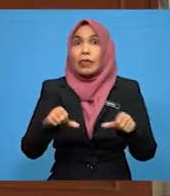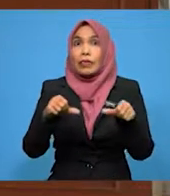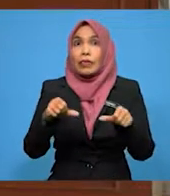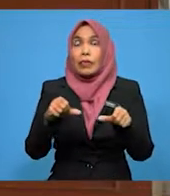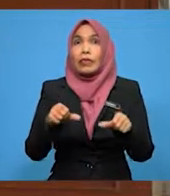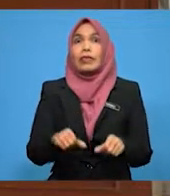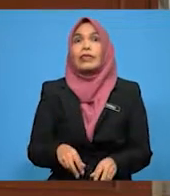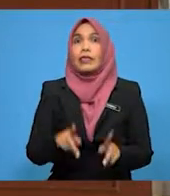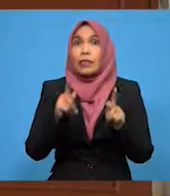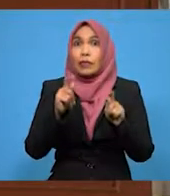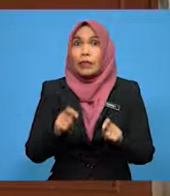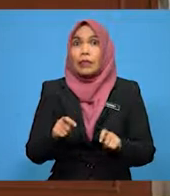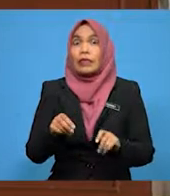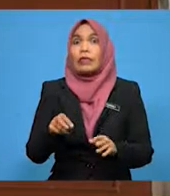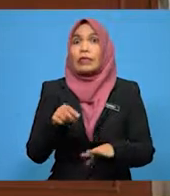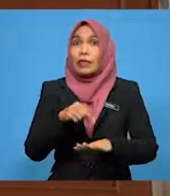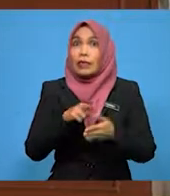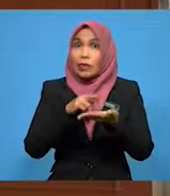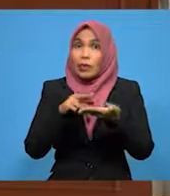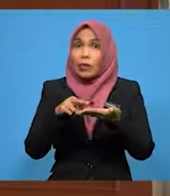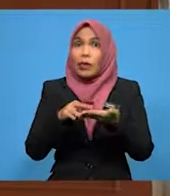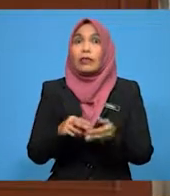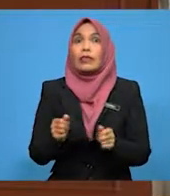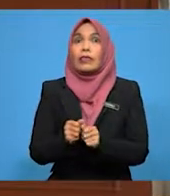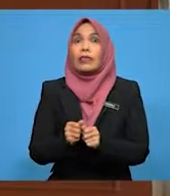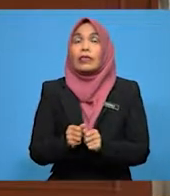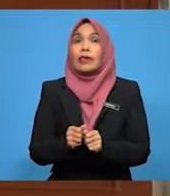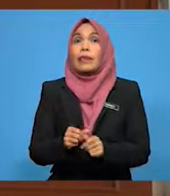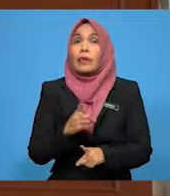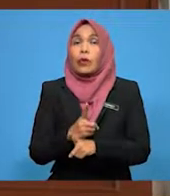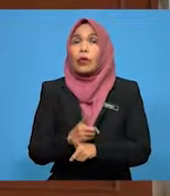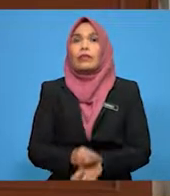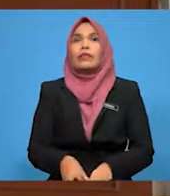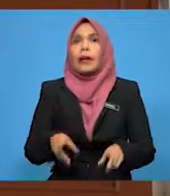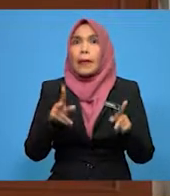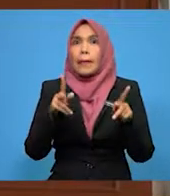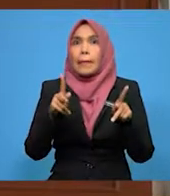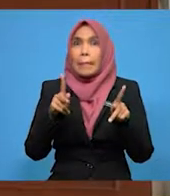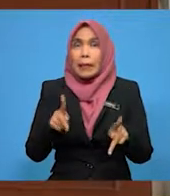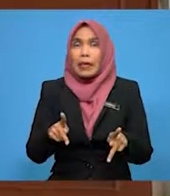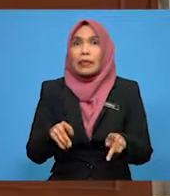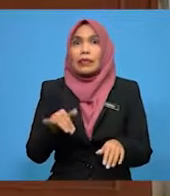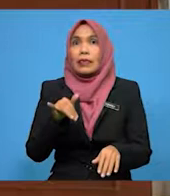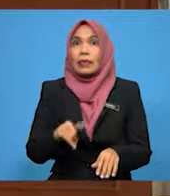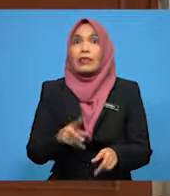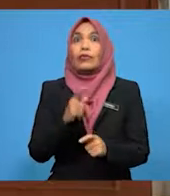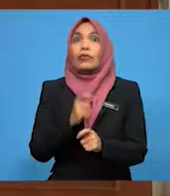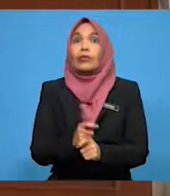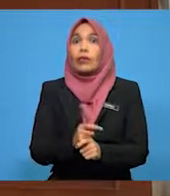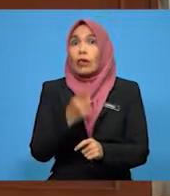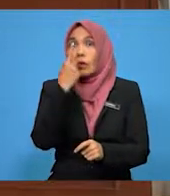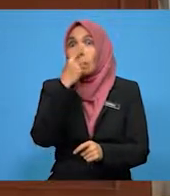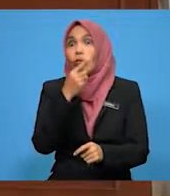aktiviti perlulah direkod dengan efisien. Pekerja yang ditugaskan untuk memantau aktiviti pengeraman